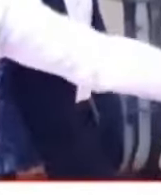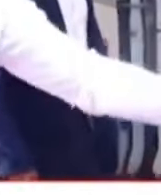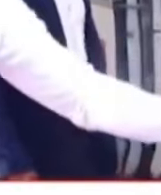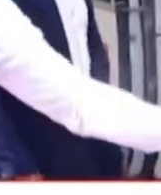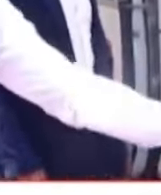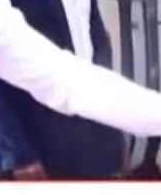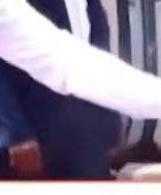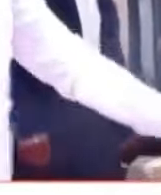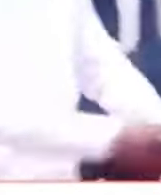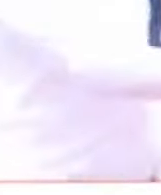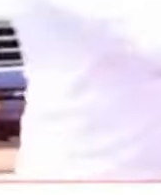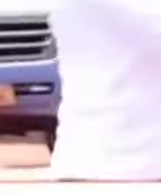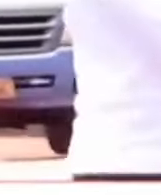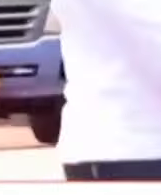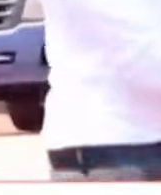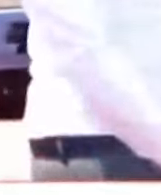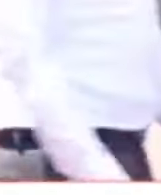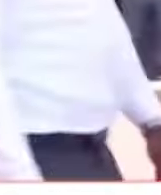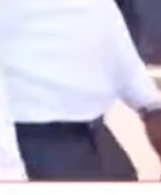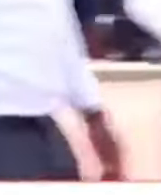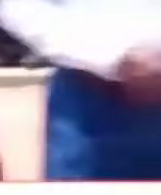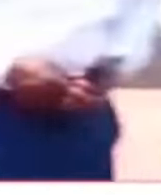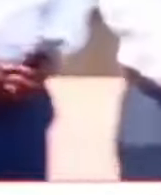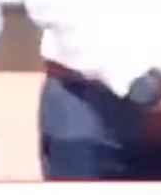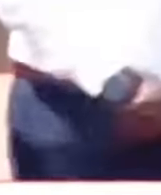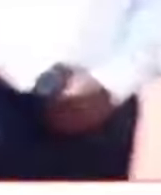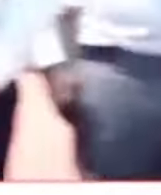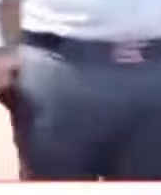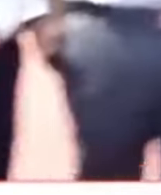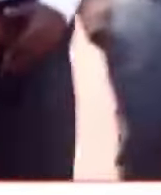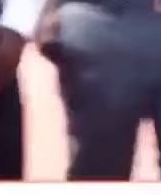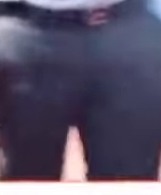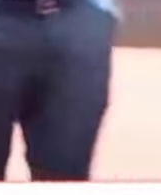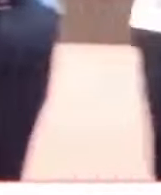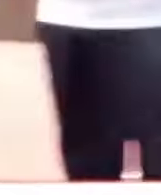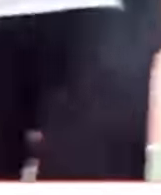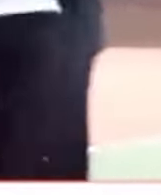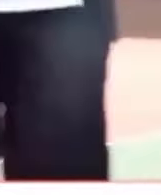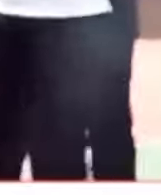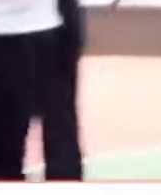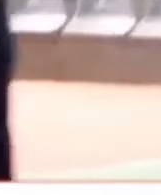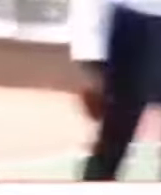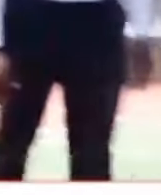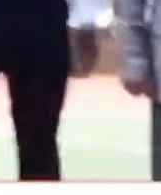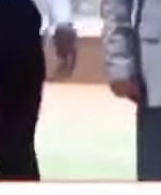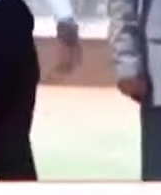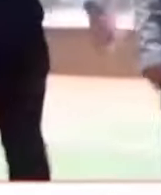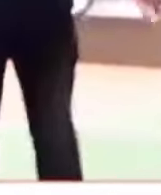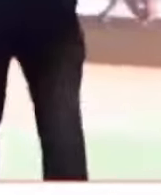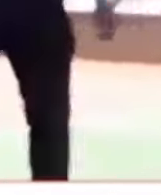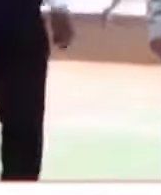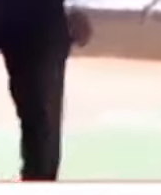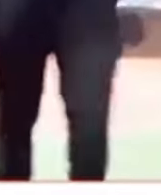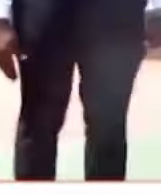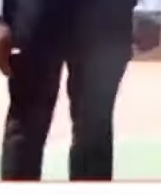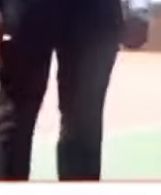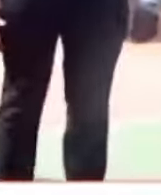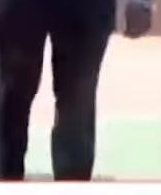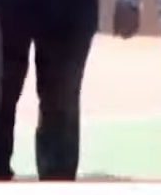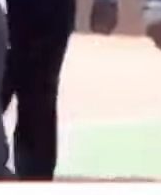Council of Sports Ambrose Teshobia n'omuwandiisi wa NCS Dr. Bernard Ogwell ng'ono ayaniriziddwa omugagga Hamis